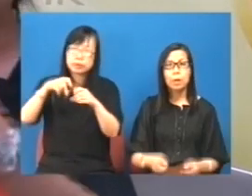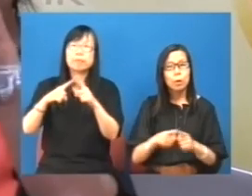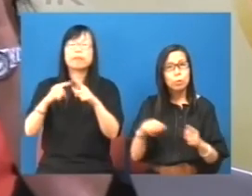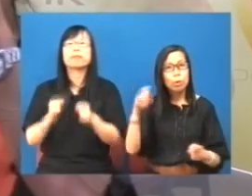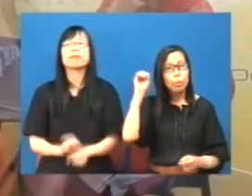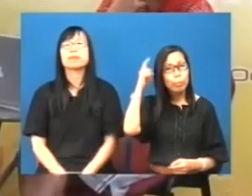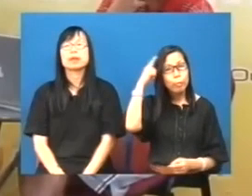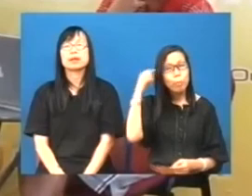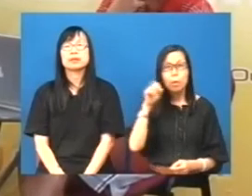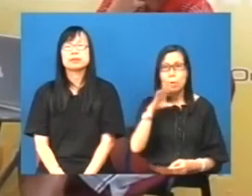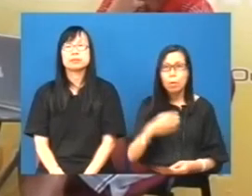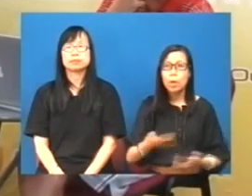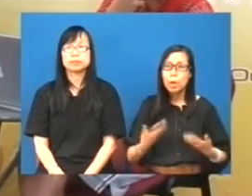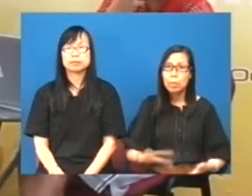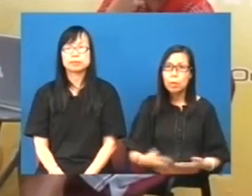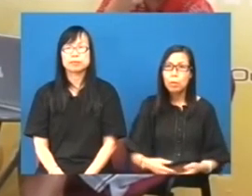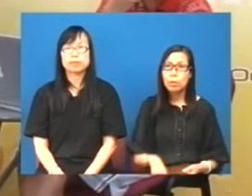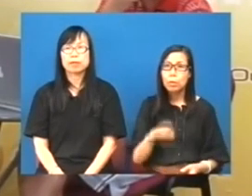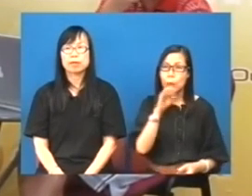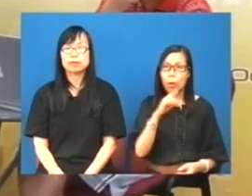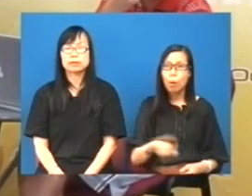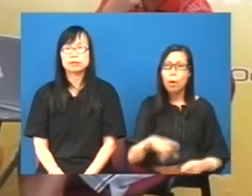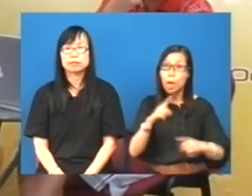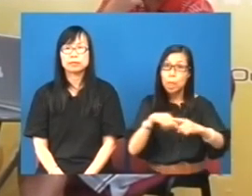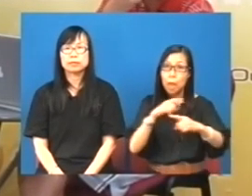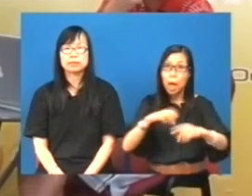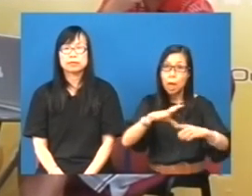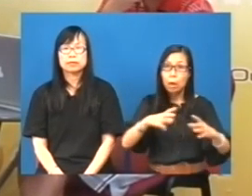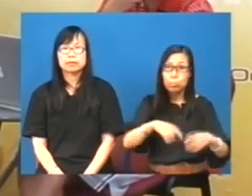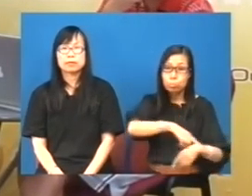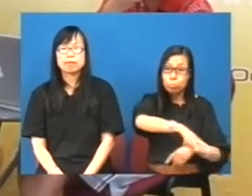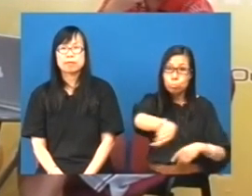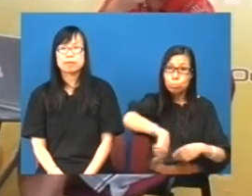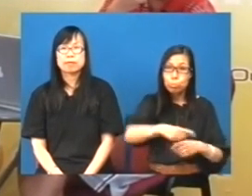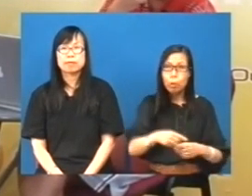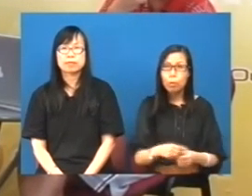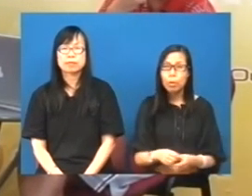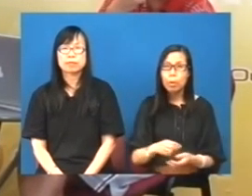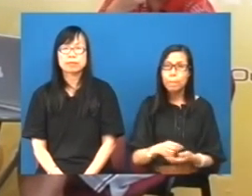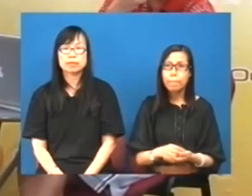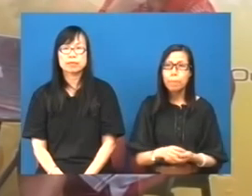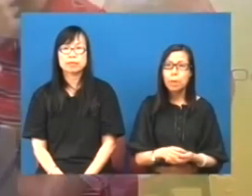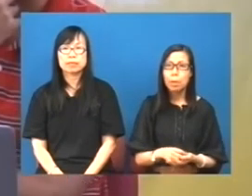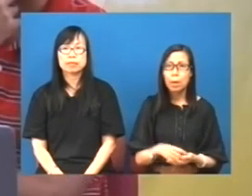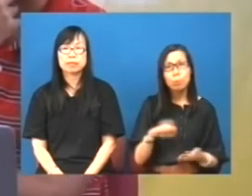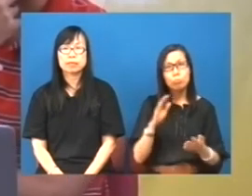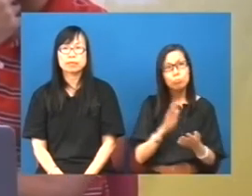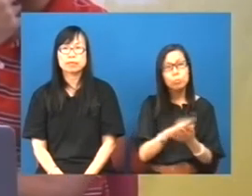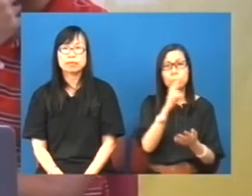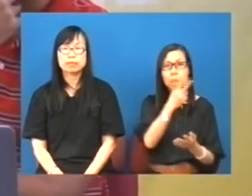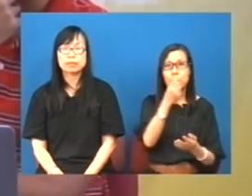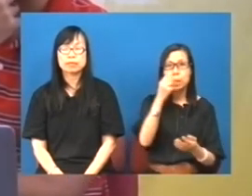谷你這麼說因為這集其實都是講關於大級醜聞又或者其實剛剛我想到幾件事情就是說2008年經過的時候